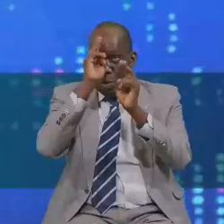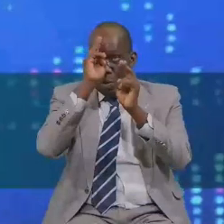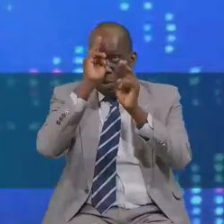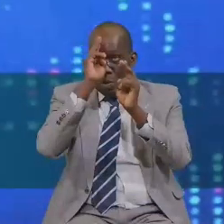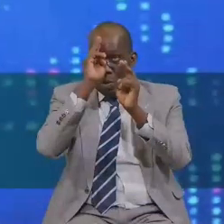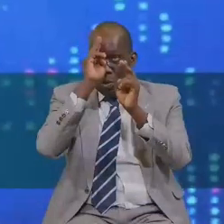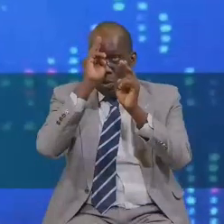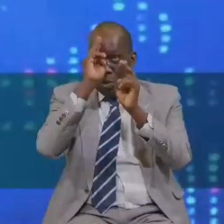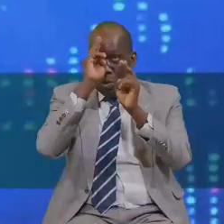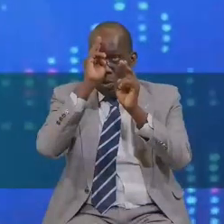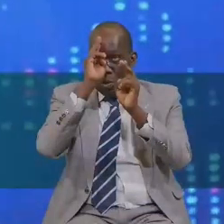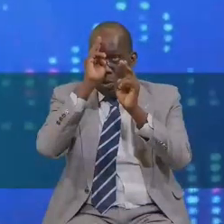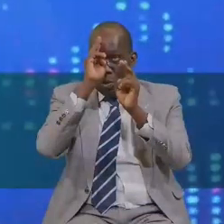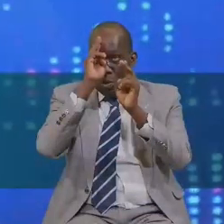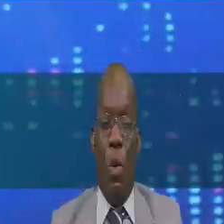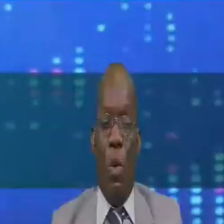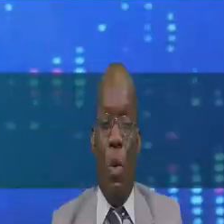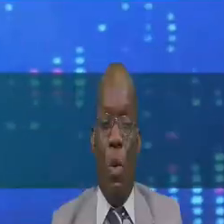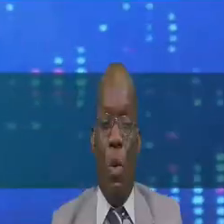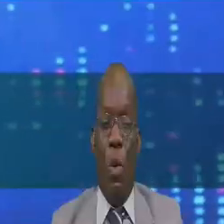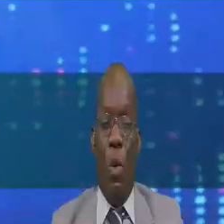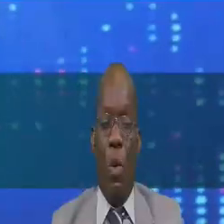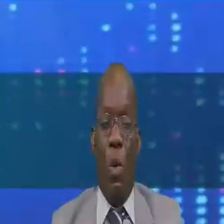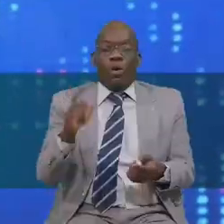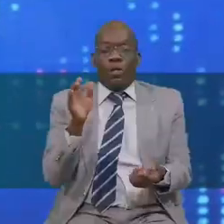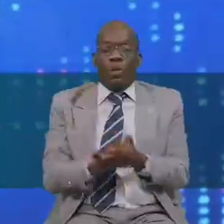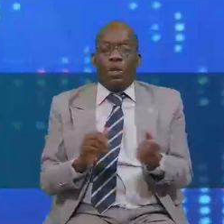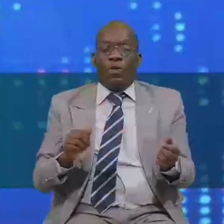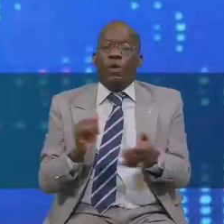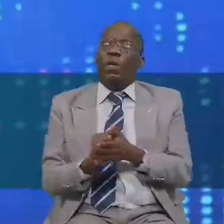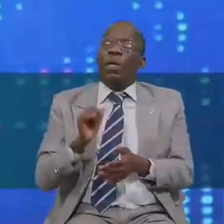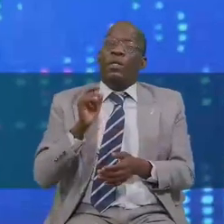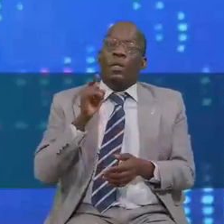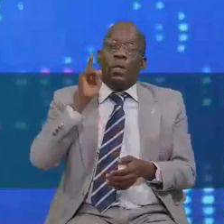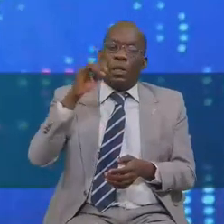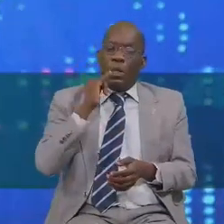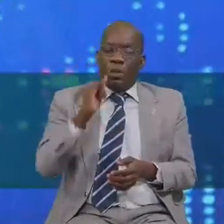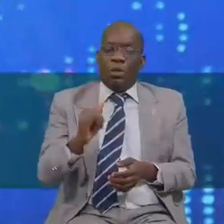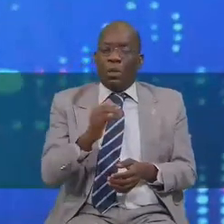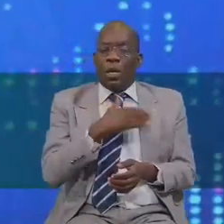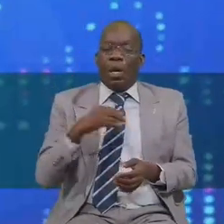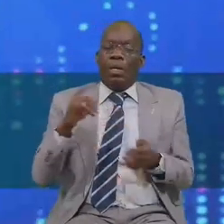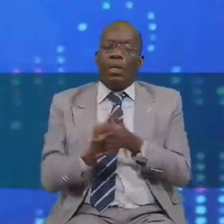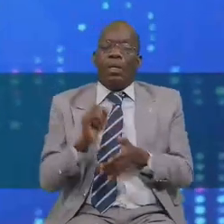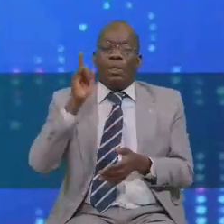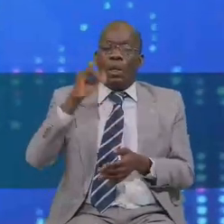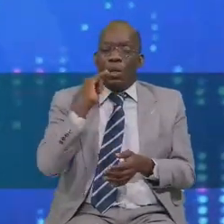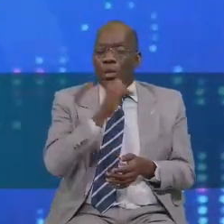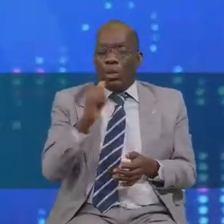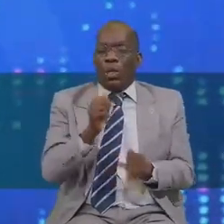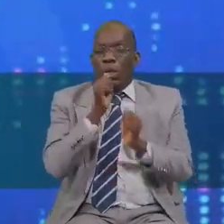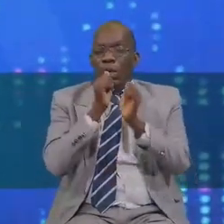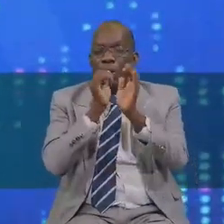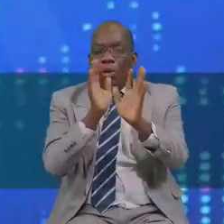croit que Dieu existe et qu'il est le rémunérateur de ceux qui